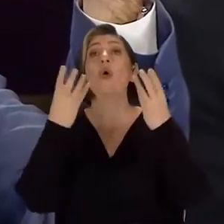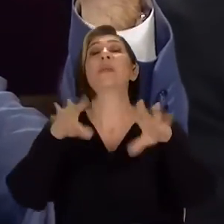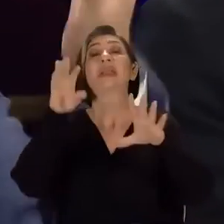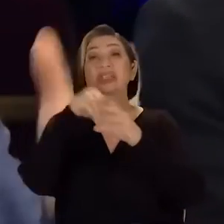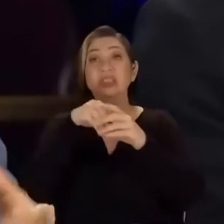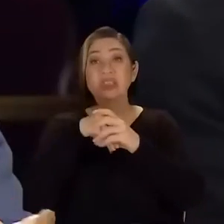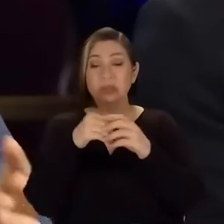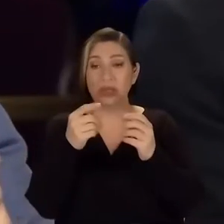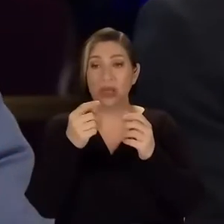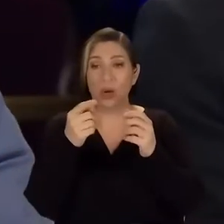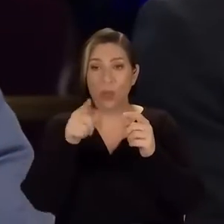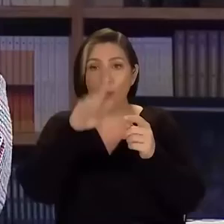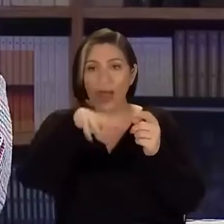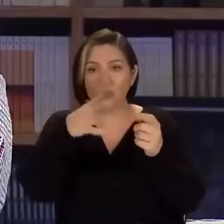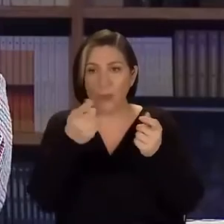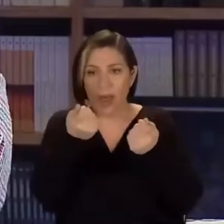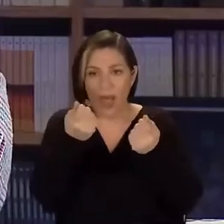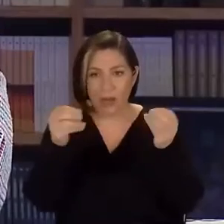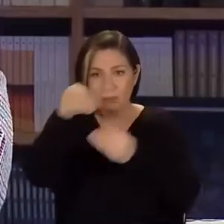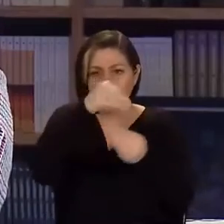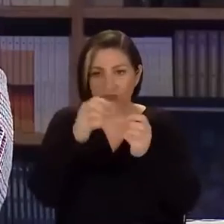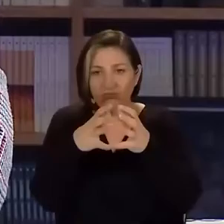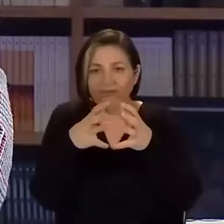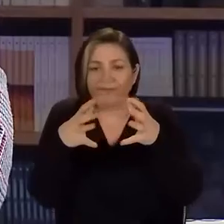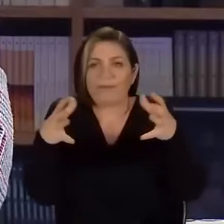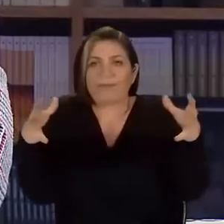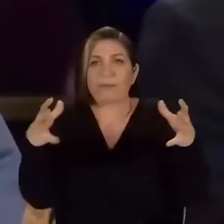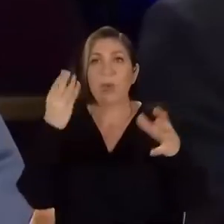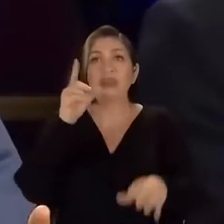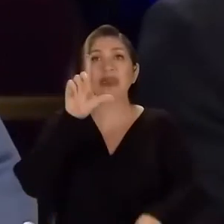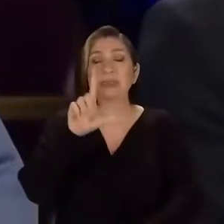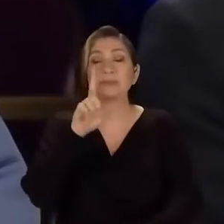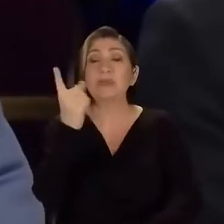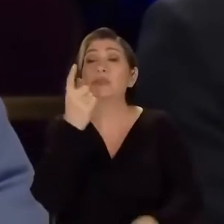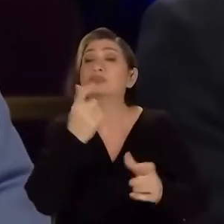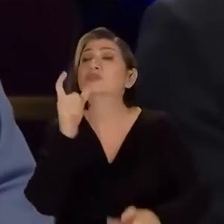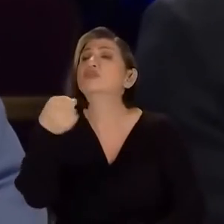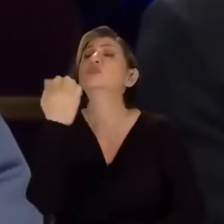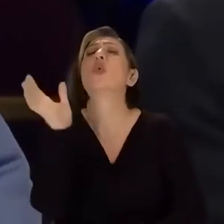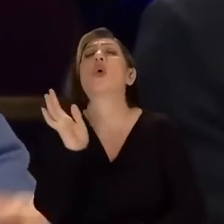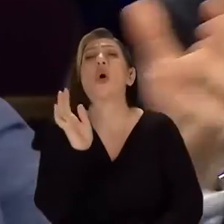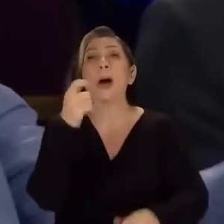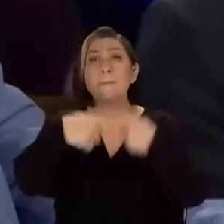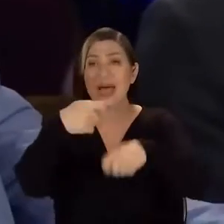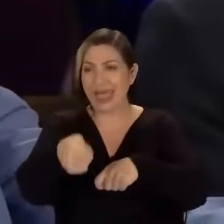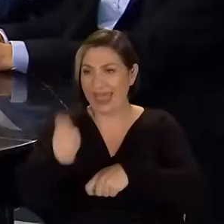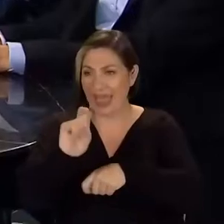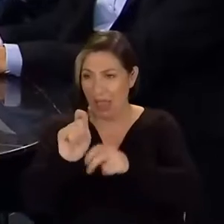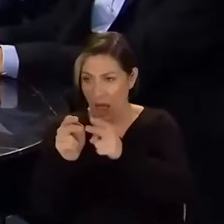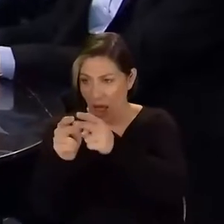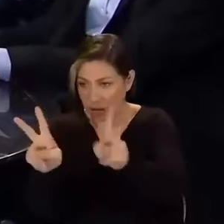zorunda kaldı FED. Ama az önce anlatılan örnekte bir yerden bir şey bulmuyor. Zaten banka krediyi açtıktan sonra